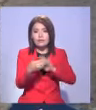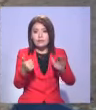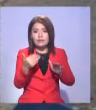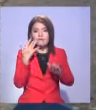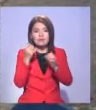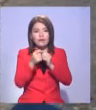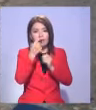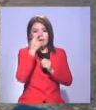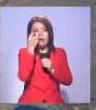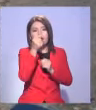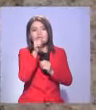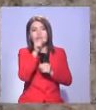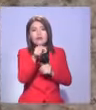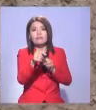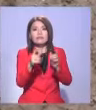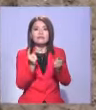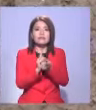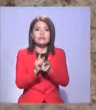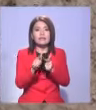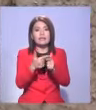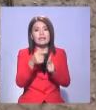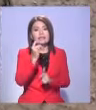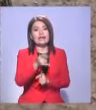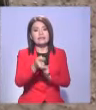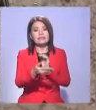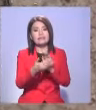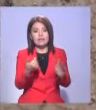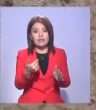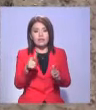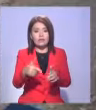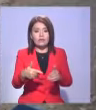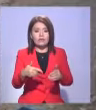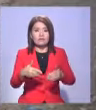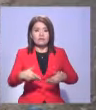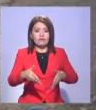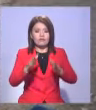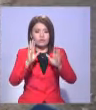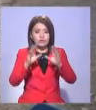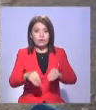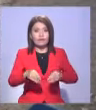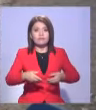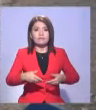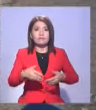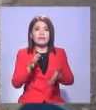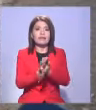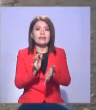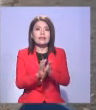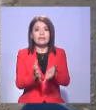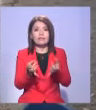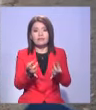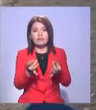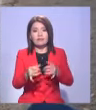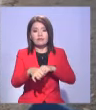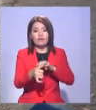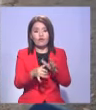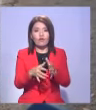басынан күтіп аламыз. Немесе таксимен алдыртамыз. Жол бойы лай. Кеше мен далаға алып шықтым балаларды. Кроссовкиін